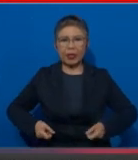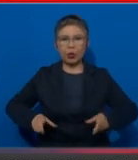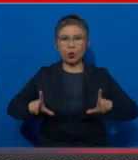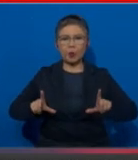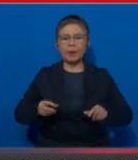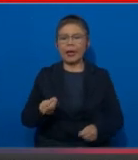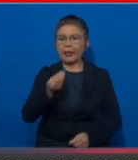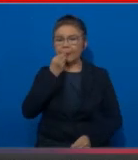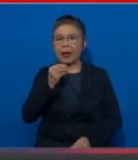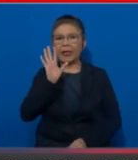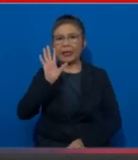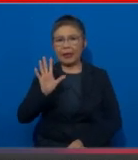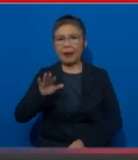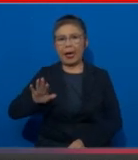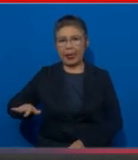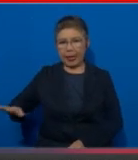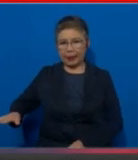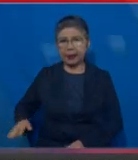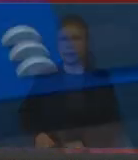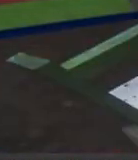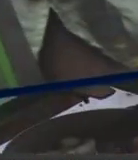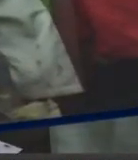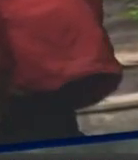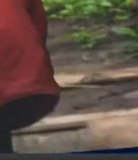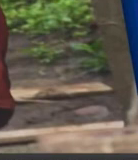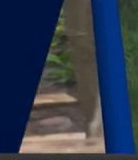menafkahi 5 anaknya.